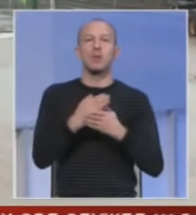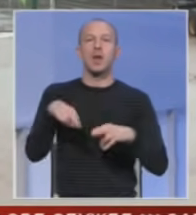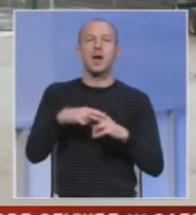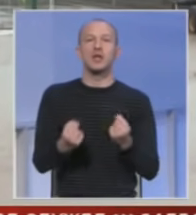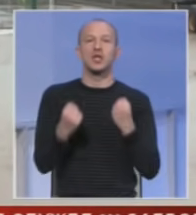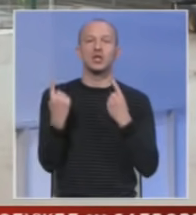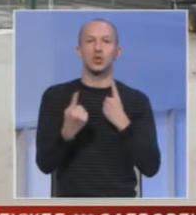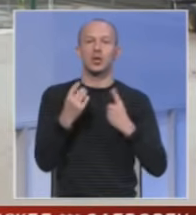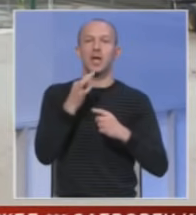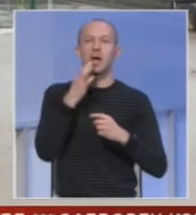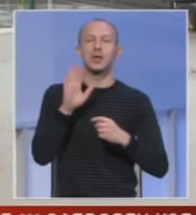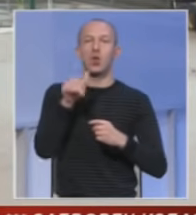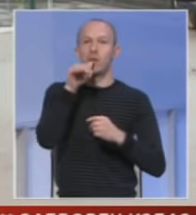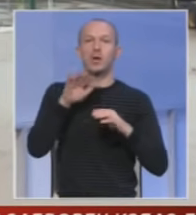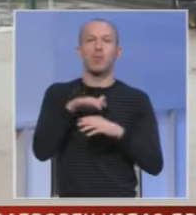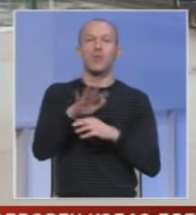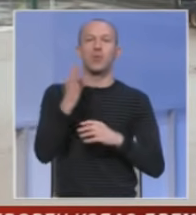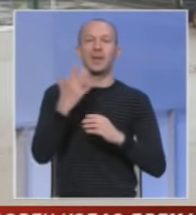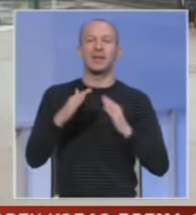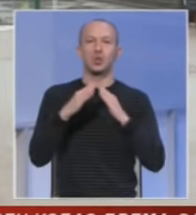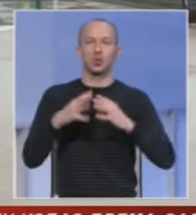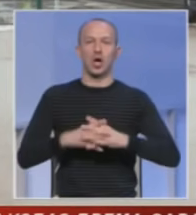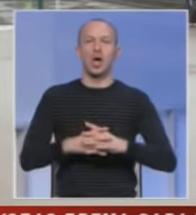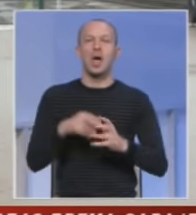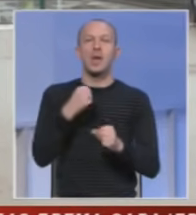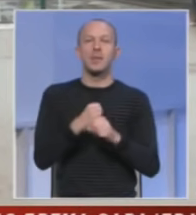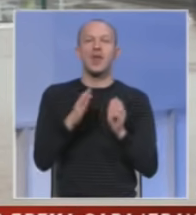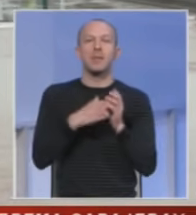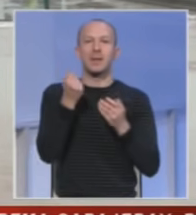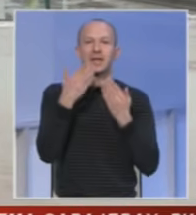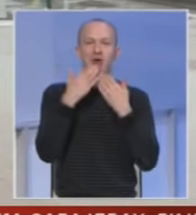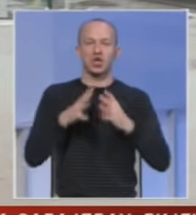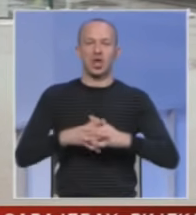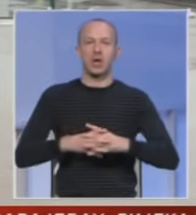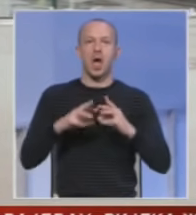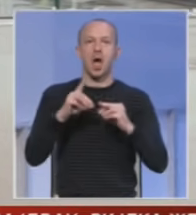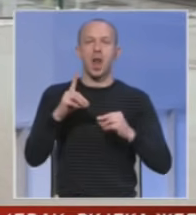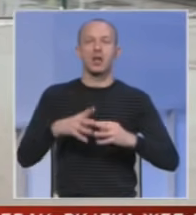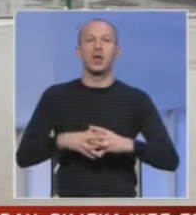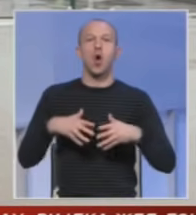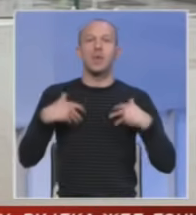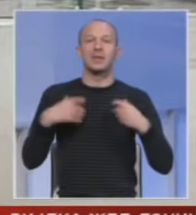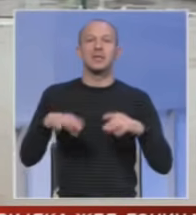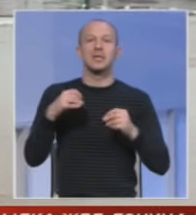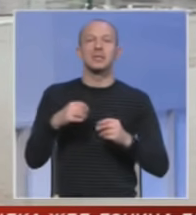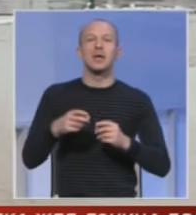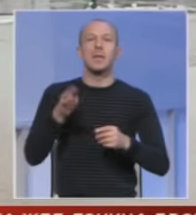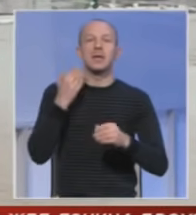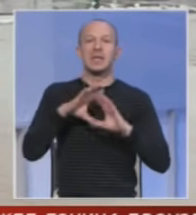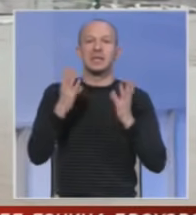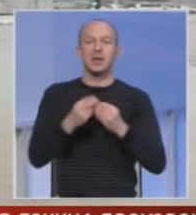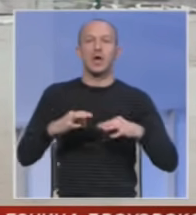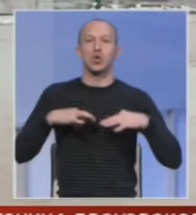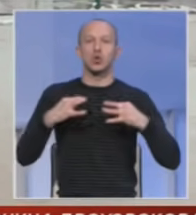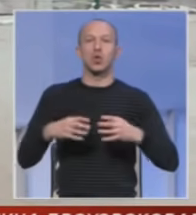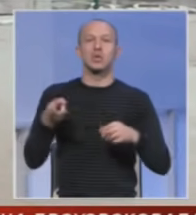najteža situacija kada je tu poplavilo jedno 15 kuća, pričinjena je materijalna šteta, ali evo omladinci iz Kasinula prije svega se